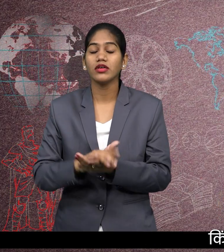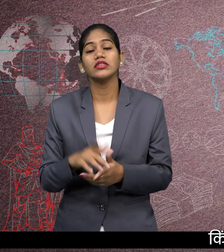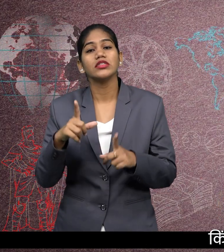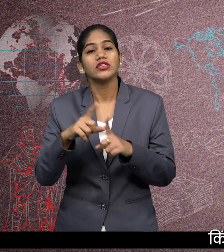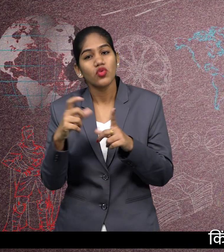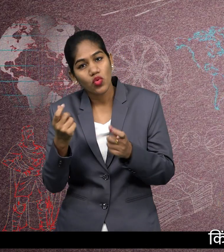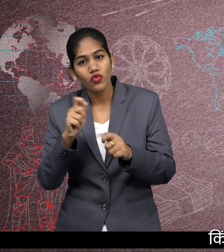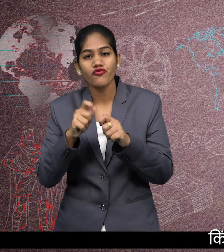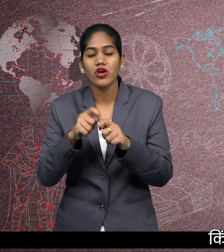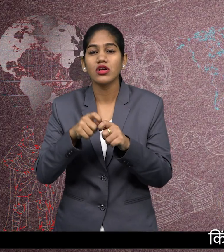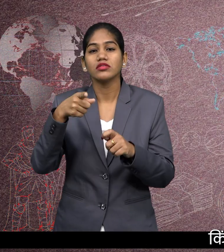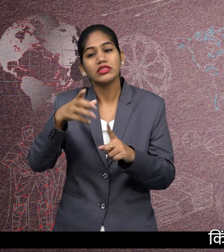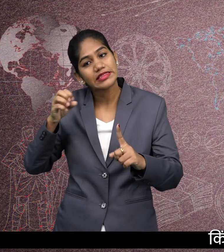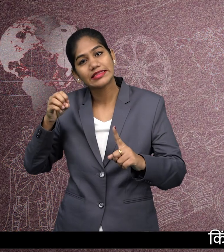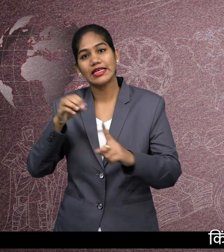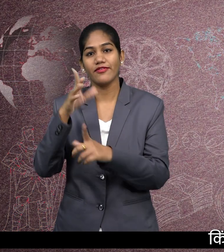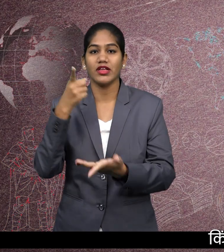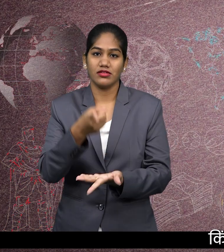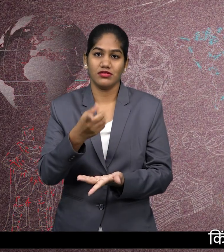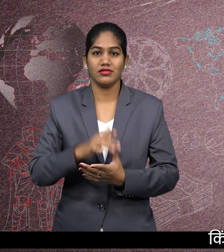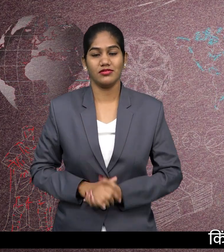किंवा अधिकार असणे.